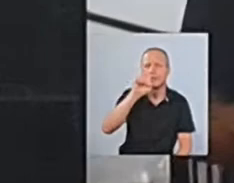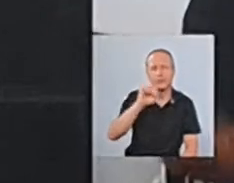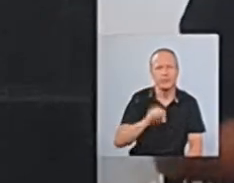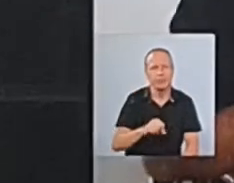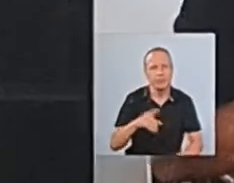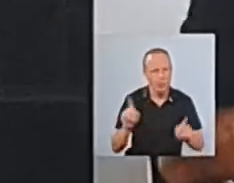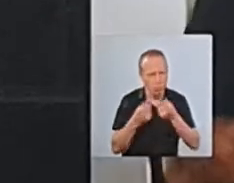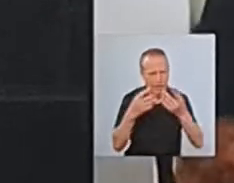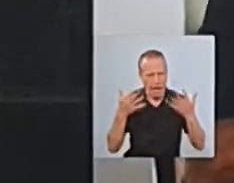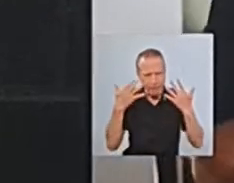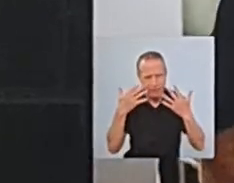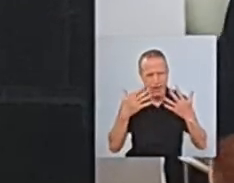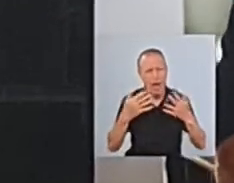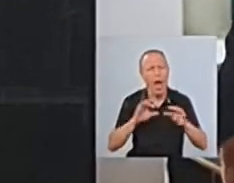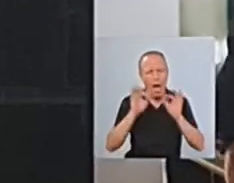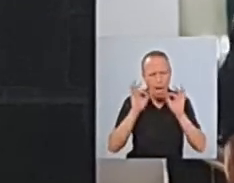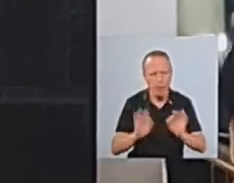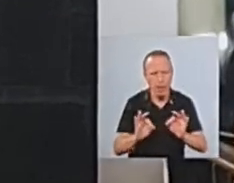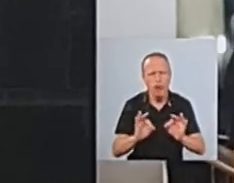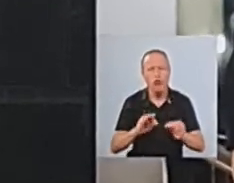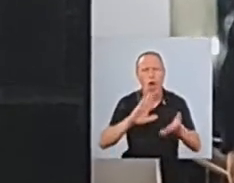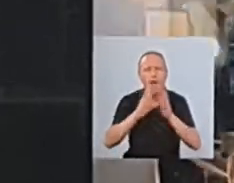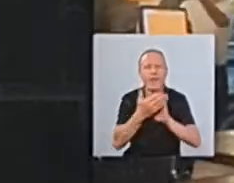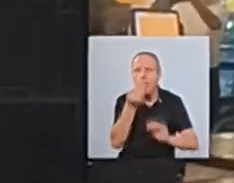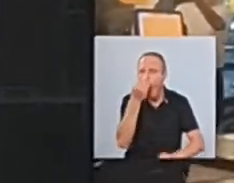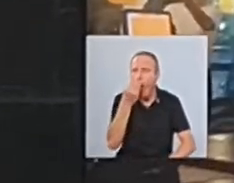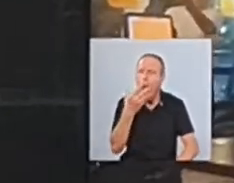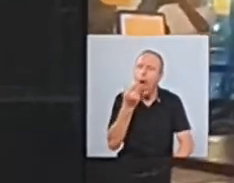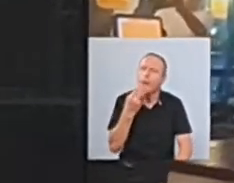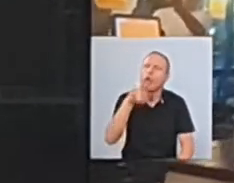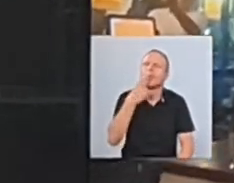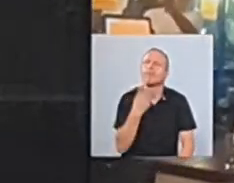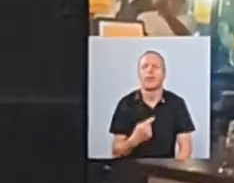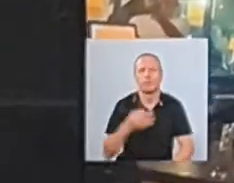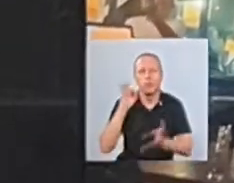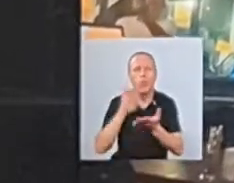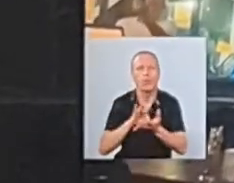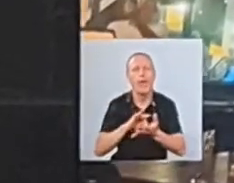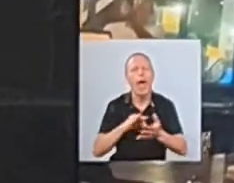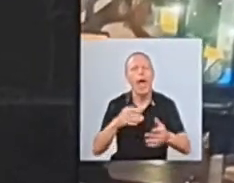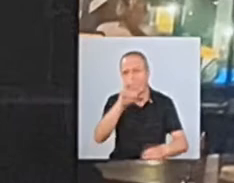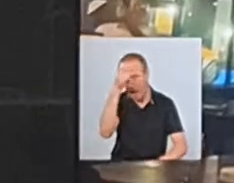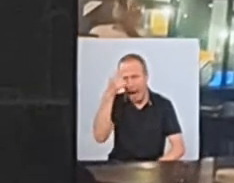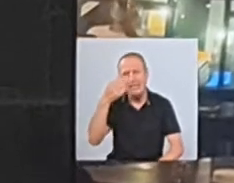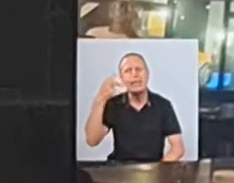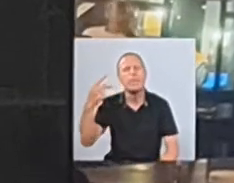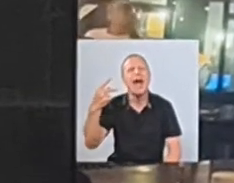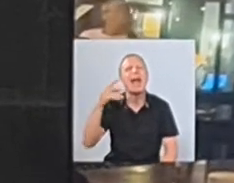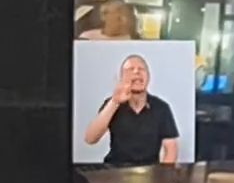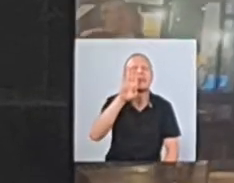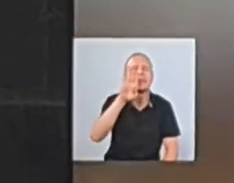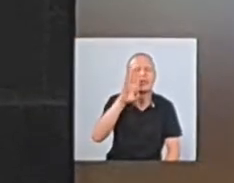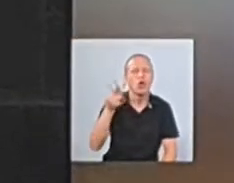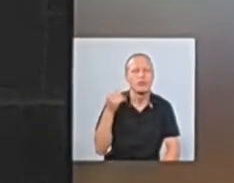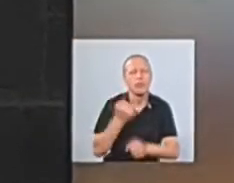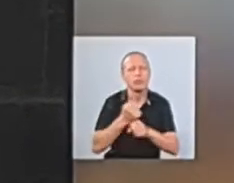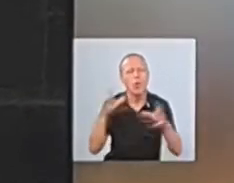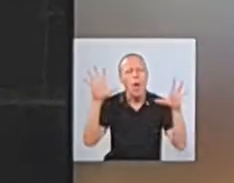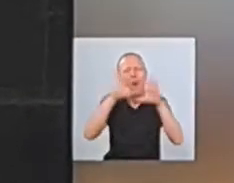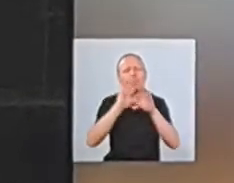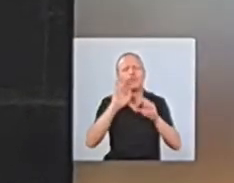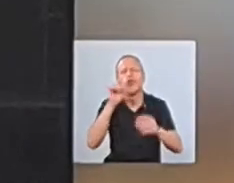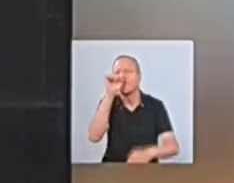מוחלט הופכים את האוכל להרבה יותר טעים ונקודה. במהלך הקיץ, פרנס וביטון יקיימו כמה ערבים של שירים,